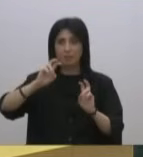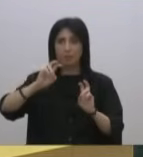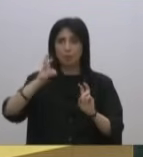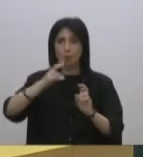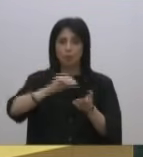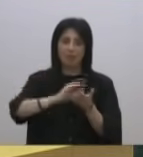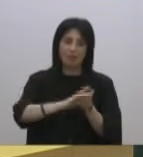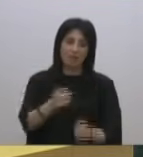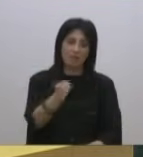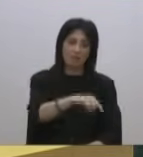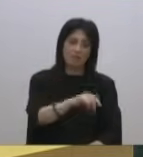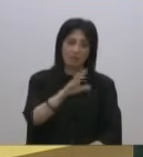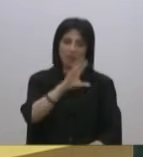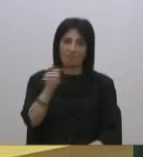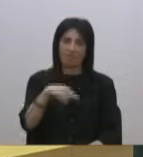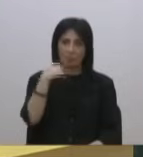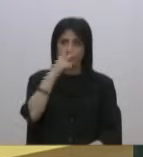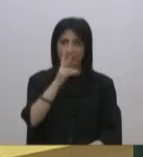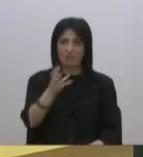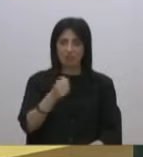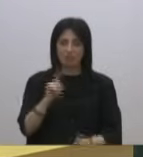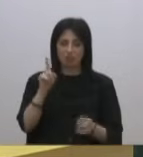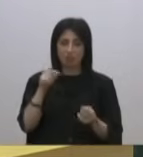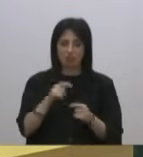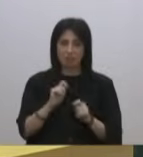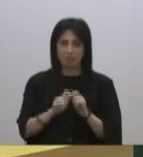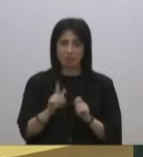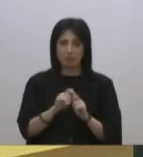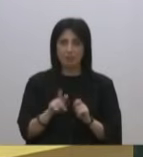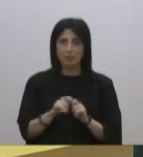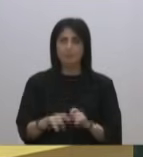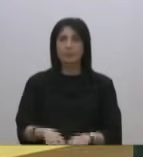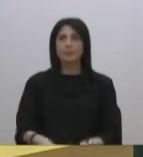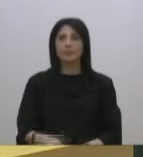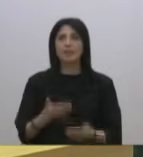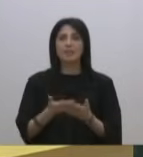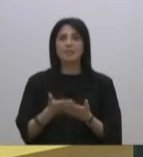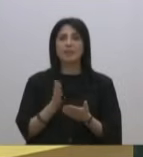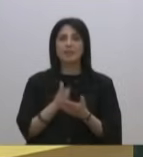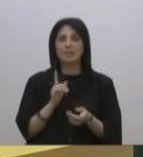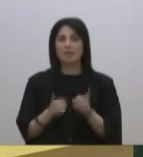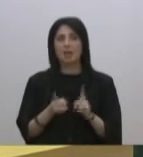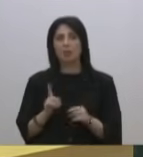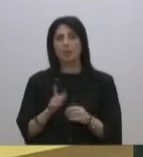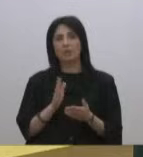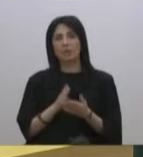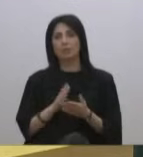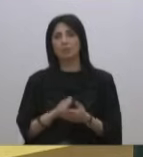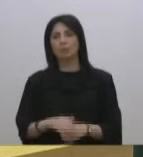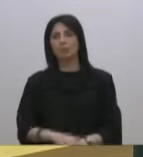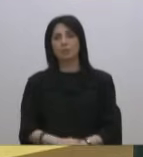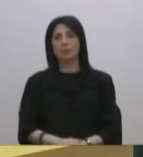წარმომადგენლები უნდა დარეგისტრირდნენ ყველა ის პირი, ვინც იღებს შესაბამის დაფინანსებას. აი ეს არის ის რეალობა, რაც